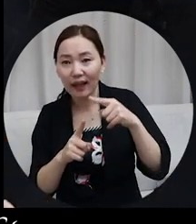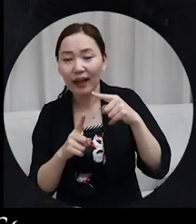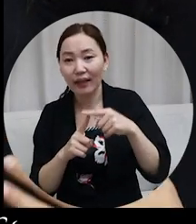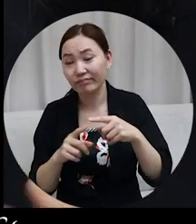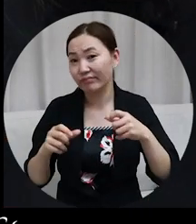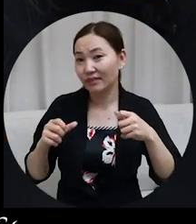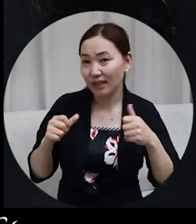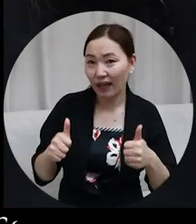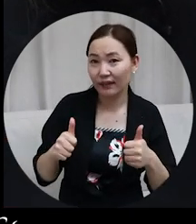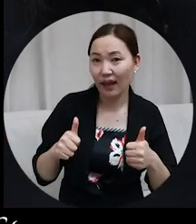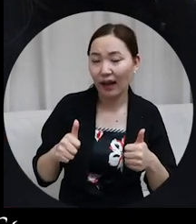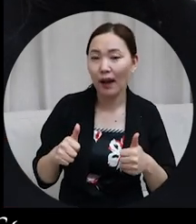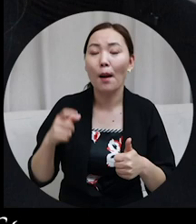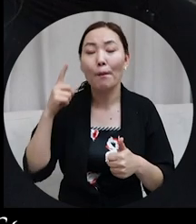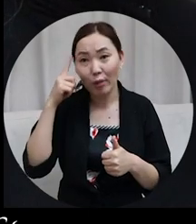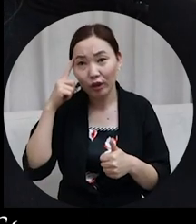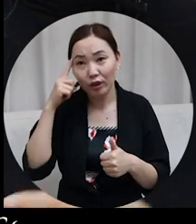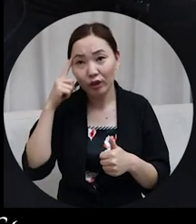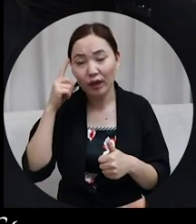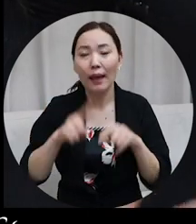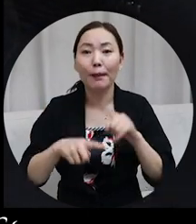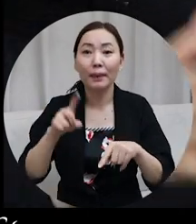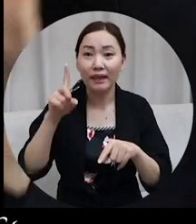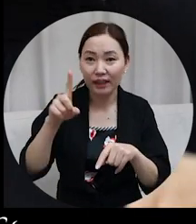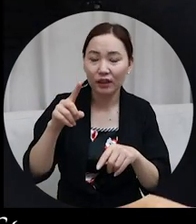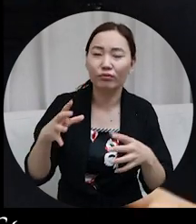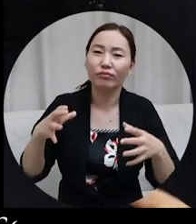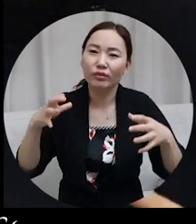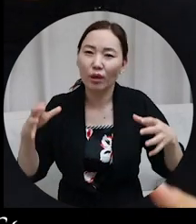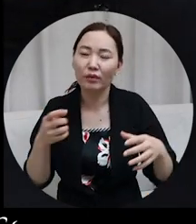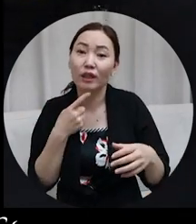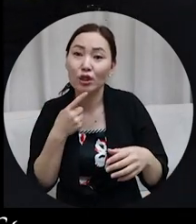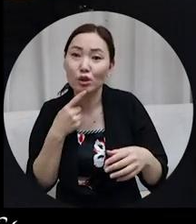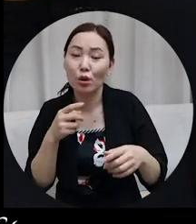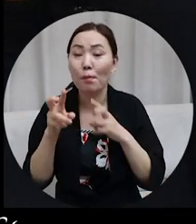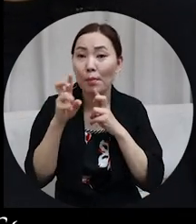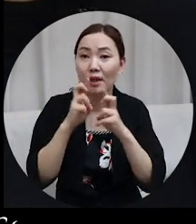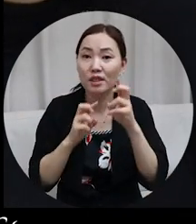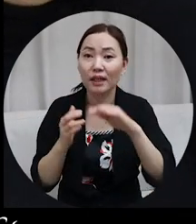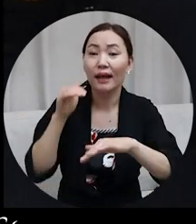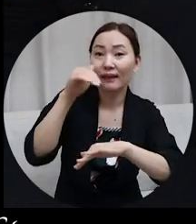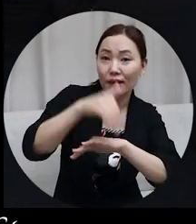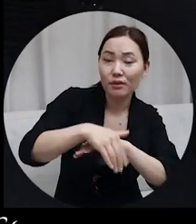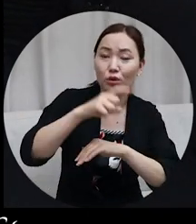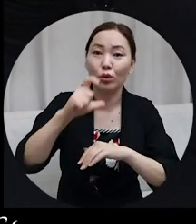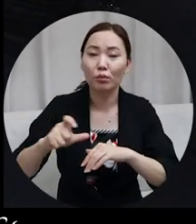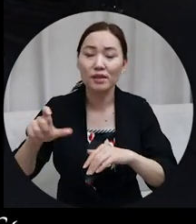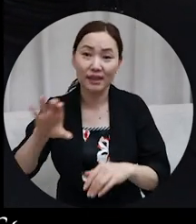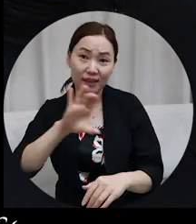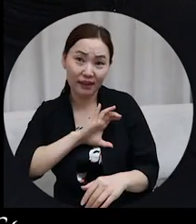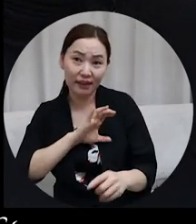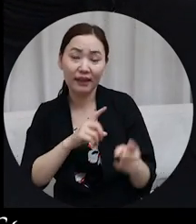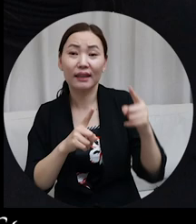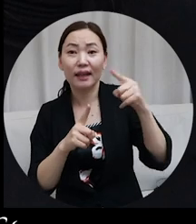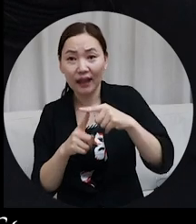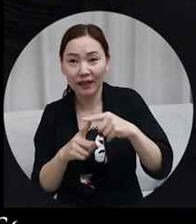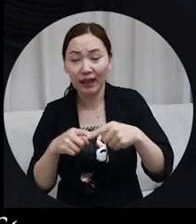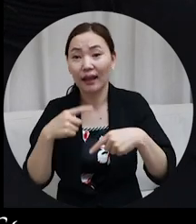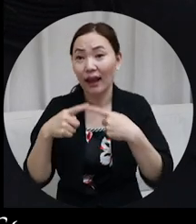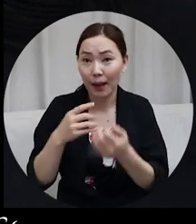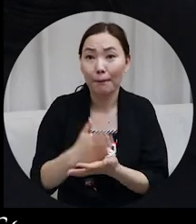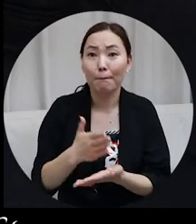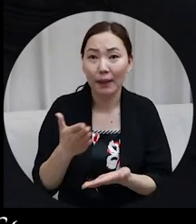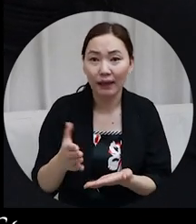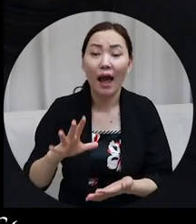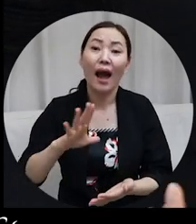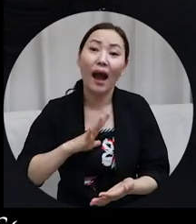сэтгэлийн тэнхээтэй гэж хүмүүс бодоод байдаг шүү дээ. Нөгөө одоо ямар нэг хүн зүйлийг даваад гарсан хүмүүс сэтгэлийн тэнхээтэй энэ төрлийг яриад байдаг. Гэхдээ миний бодлоор сэтгэлийн тэнхээтэй биш юм шиг байна. Одоо